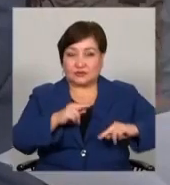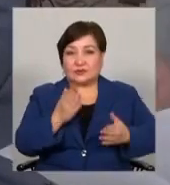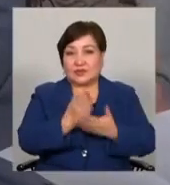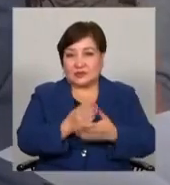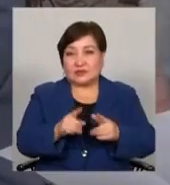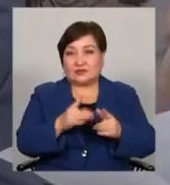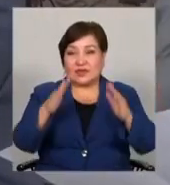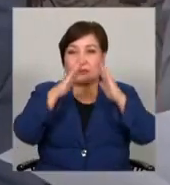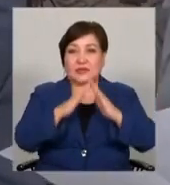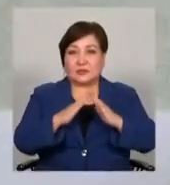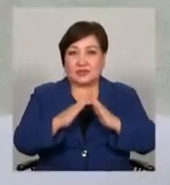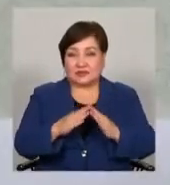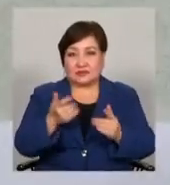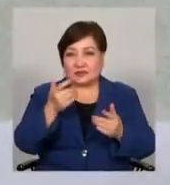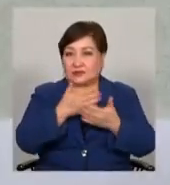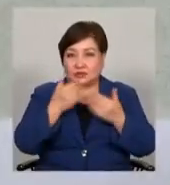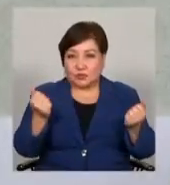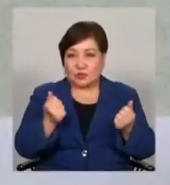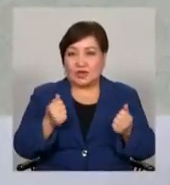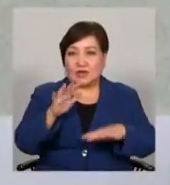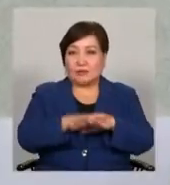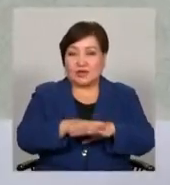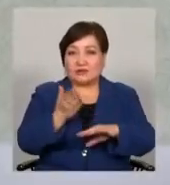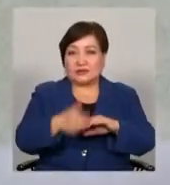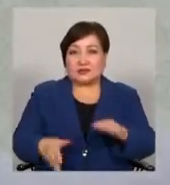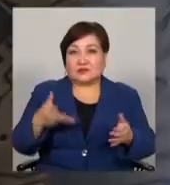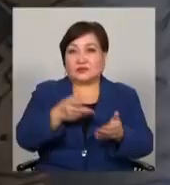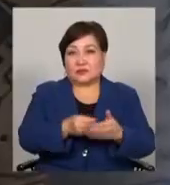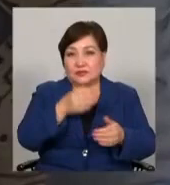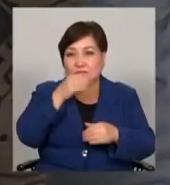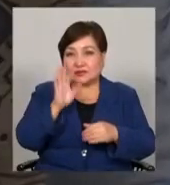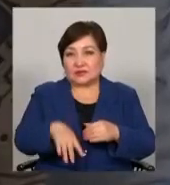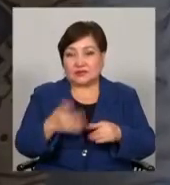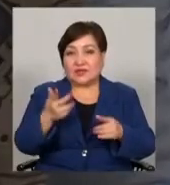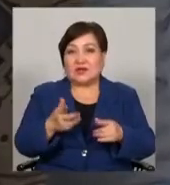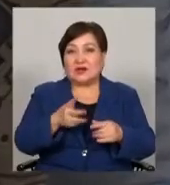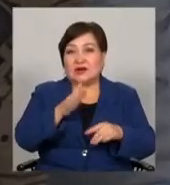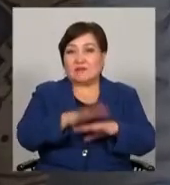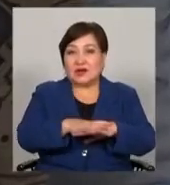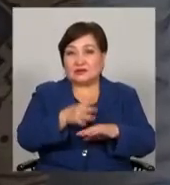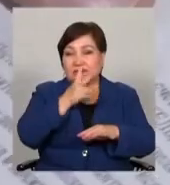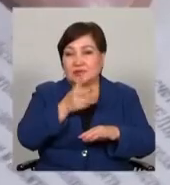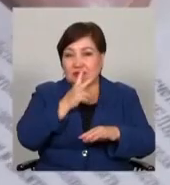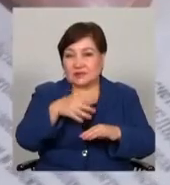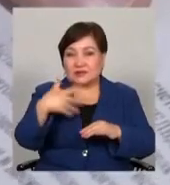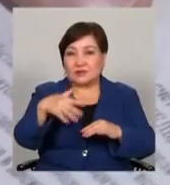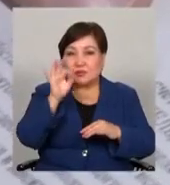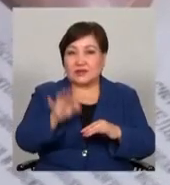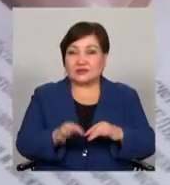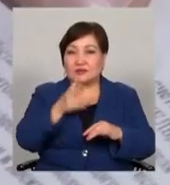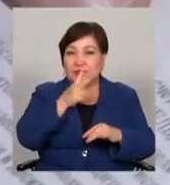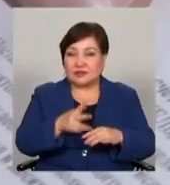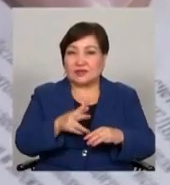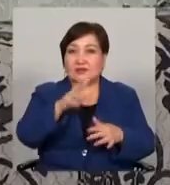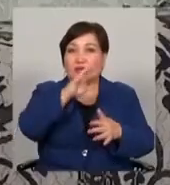Банктен алған несиесін де төлей алмай, сот орындаушылары шайлығына жетпейтін айлығының 50% ұстап қалу жөнінде жұмыс орнына соттың атқару